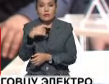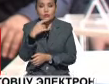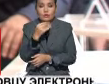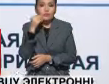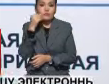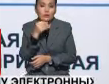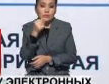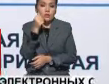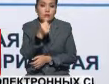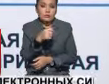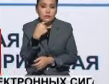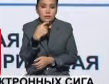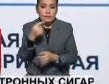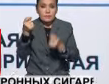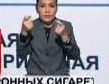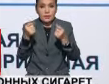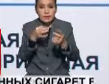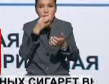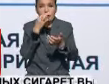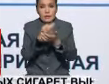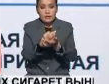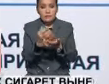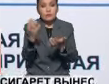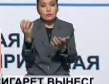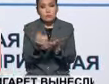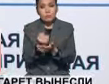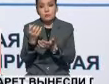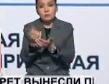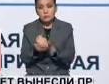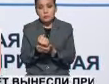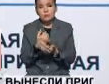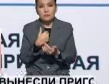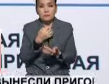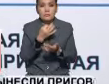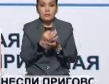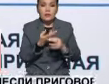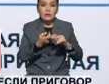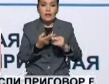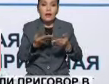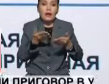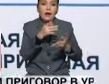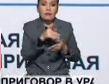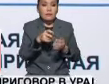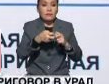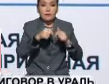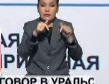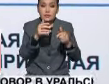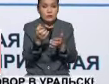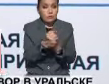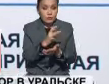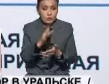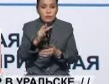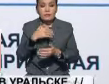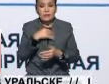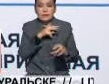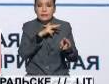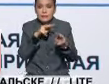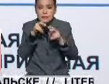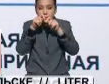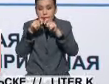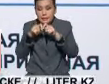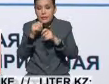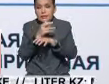эффективны. Чисто жалобтарн. Люди получили ответы. Оставшие вопросы мы взяли на свой контроль. Мы будем держать их на своем